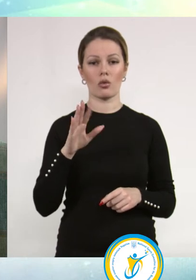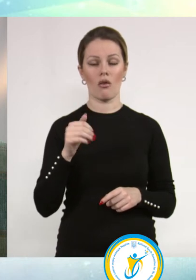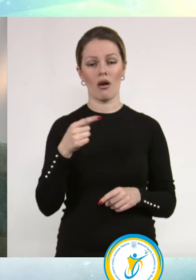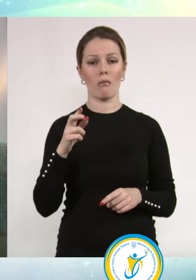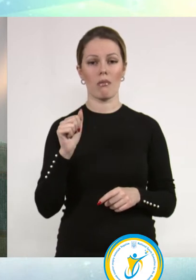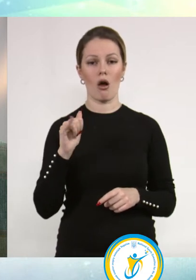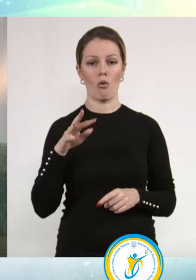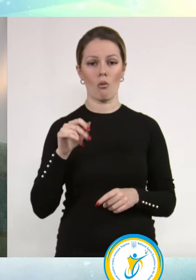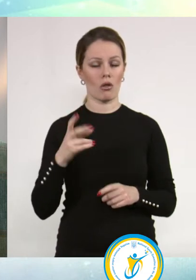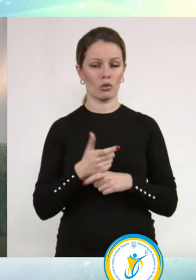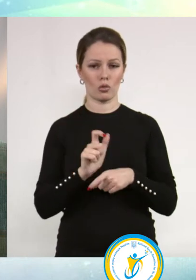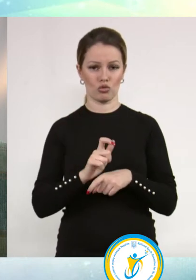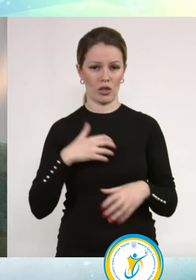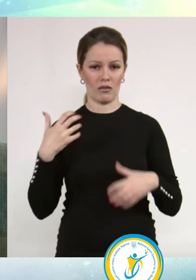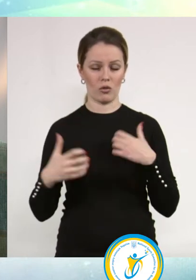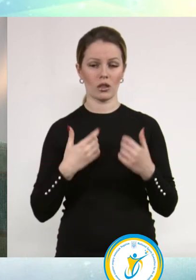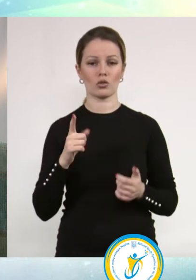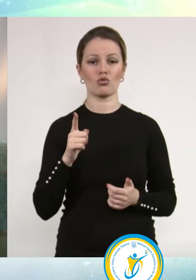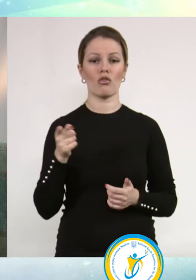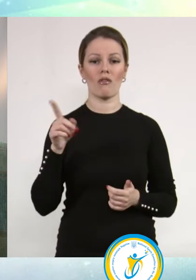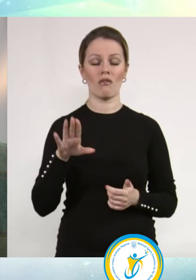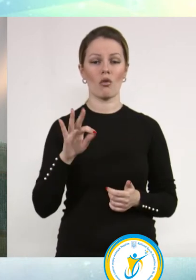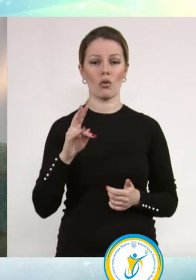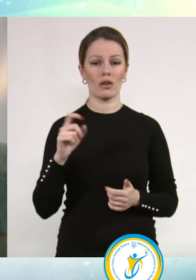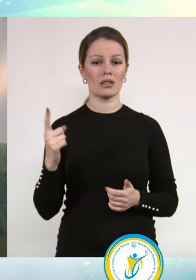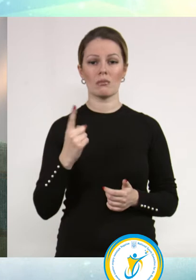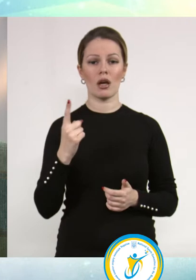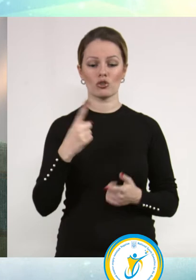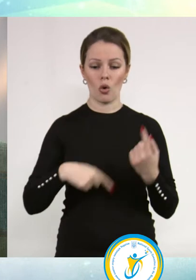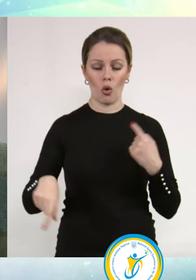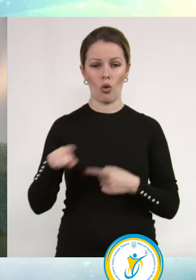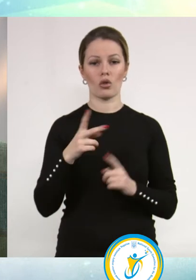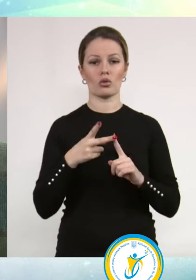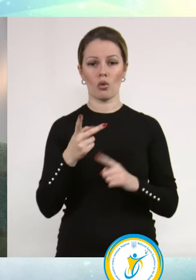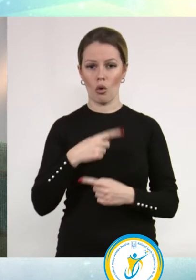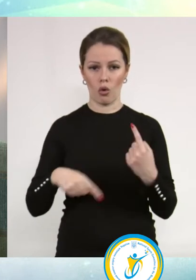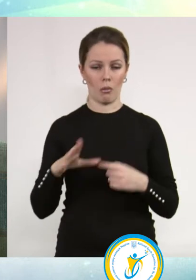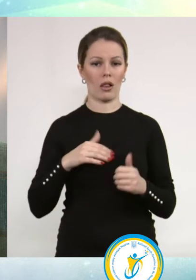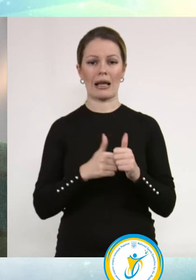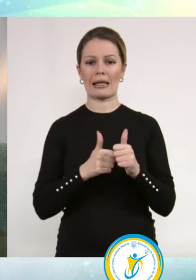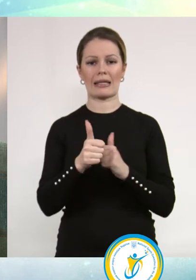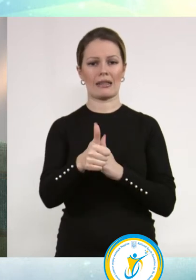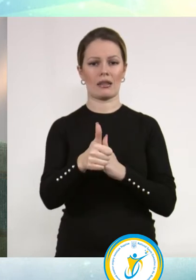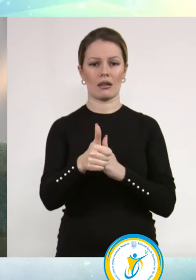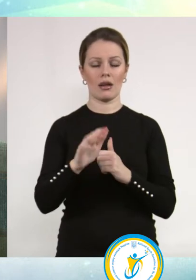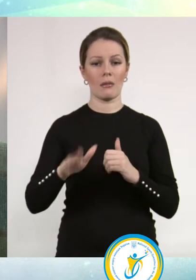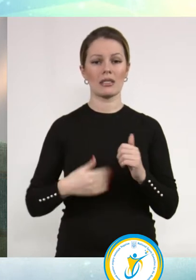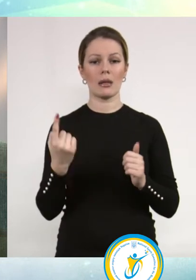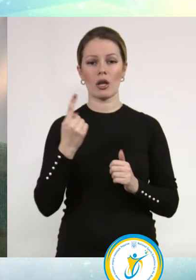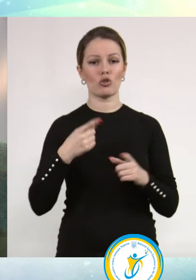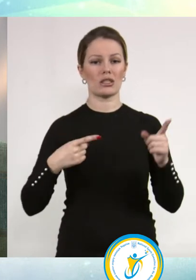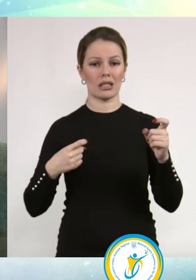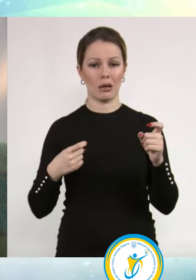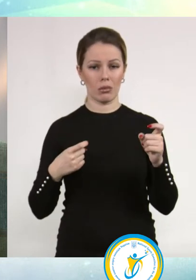Батінкову Бауман дуже хвилювалася, тому що вона з першого кола, з другого кола йшла лідером після першої